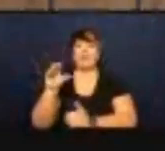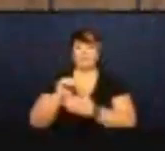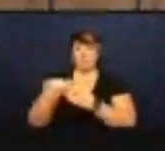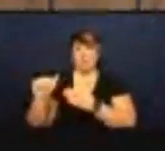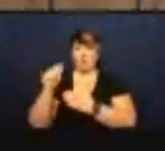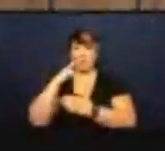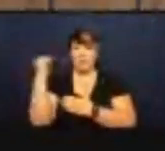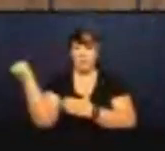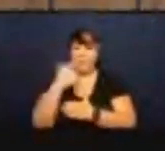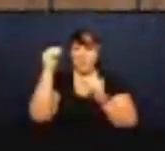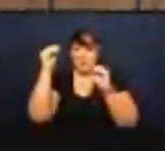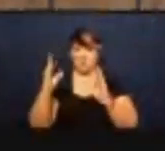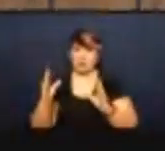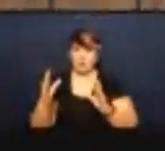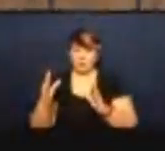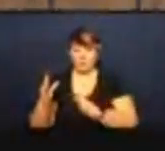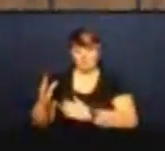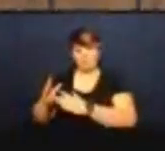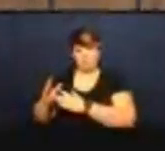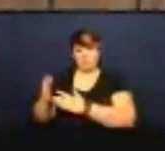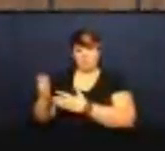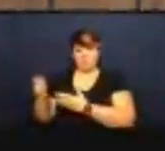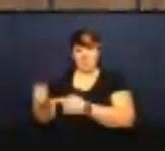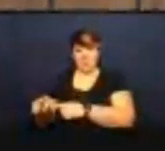huku tukitenga kama